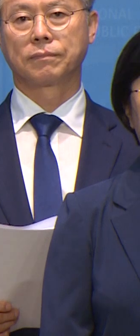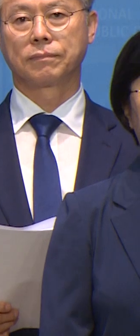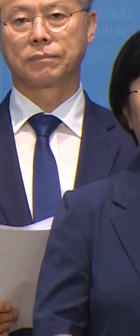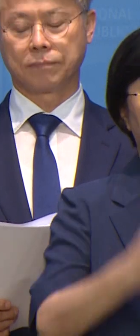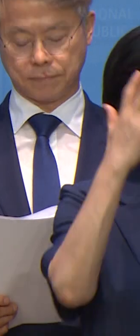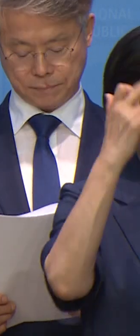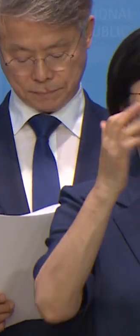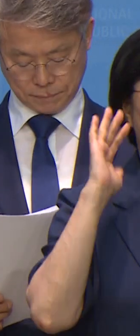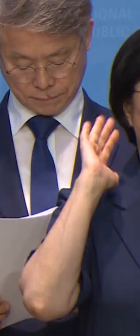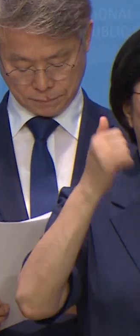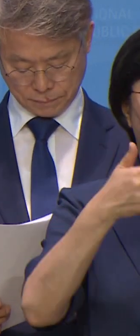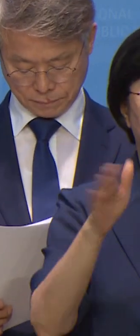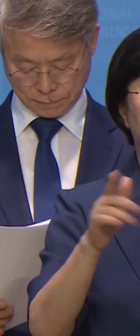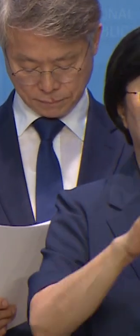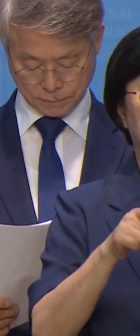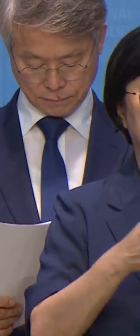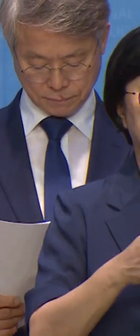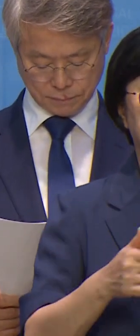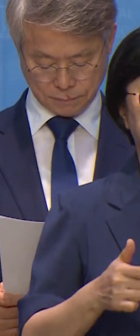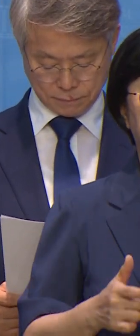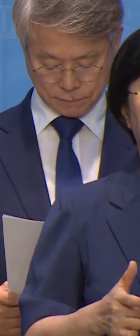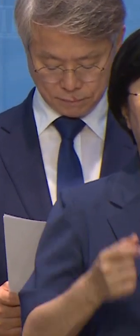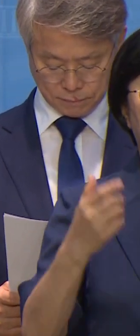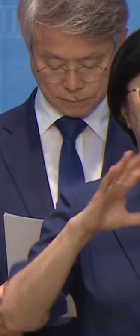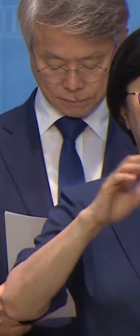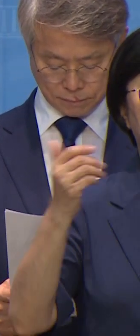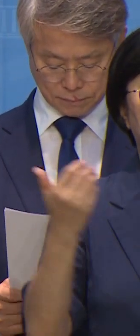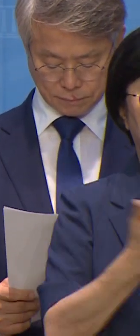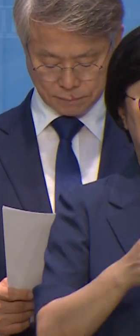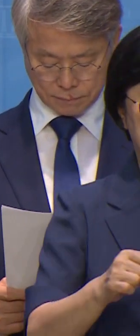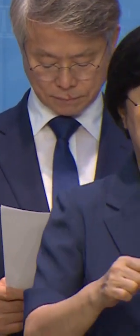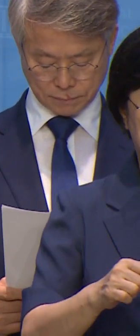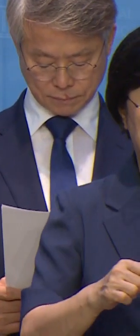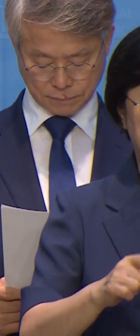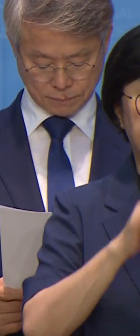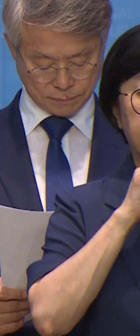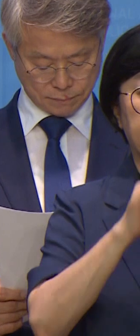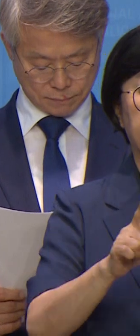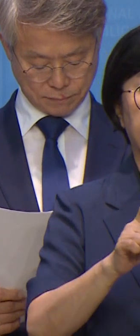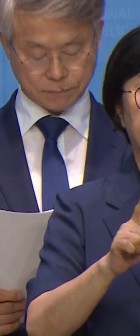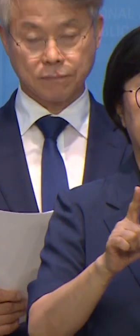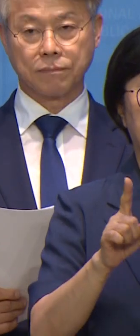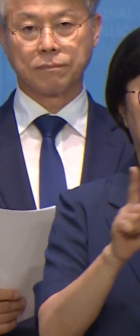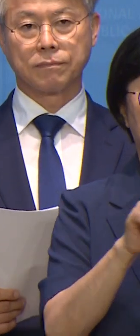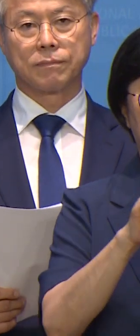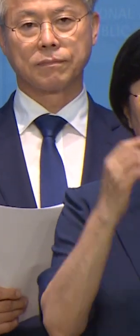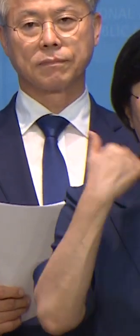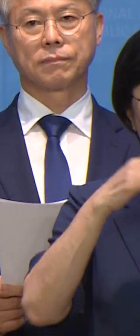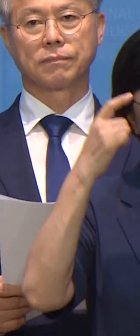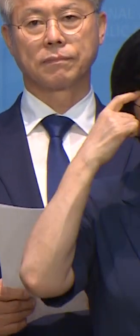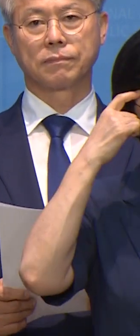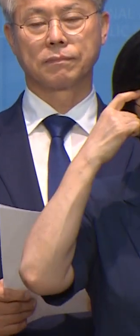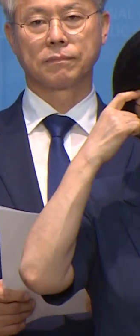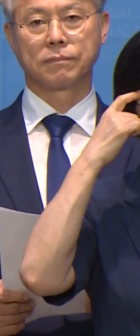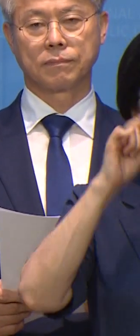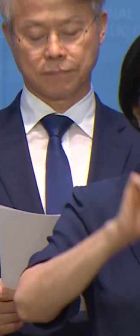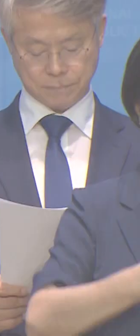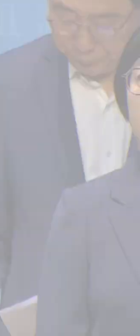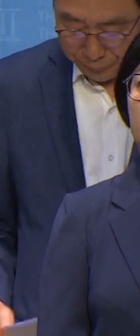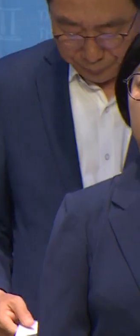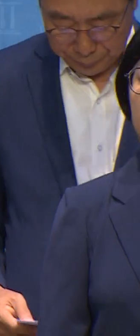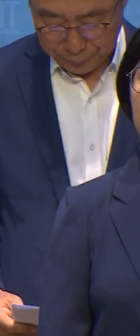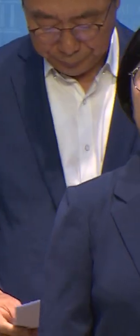용산 대통령실은 당장 반국가 세력이라는 발언이 누구의 생각인지